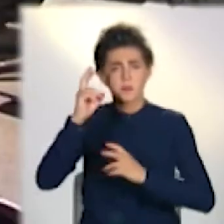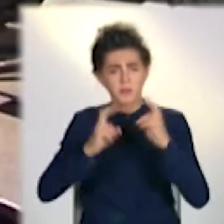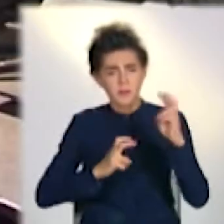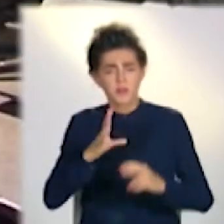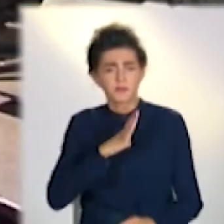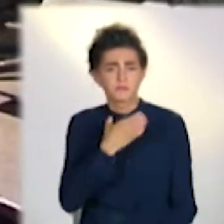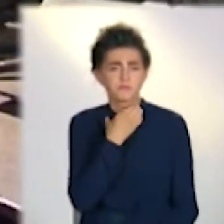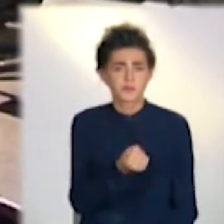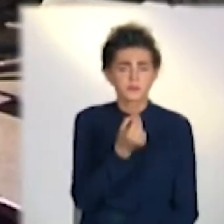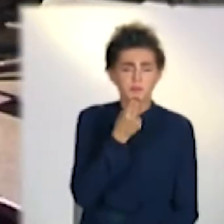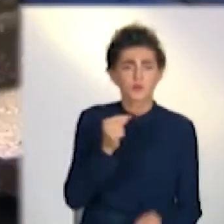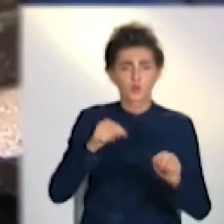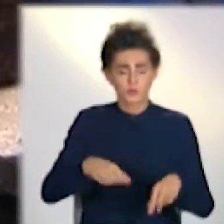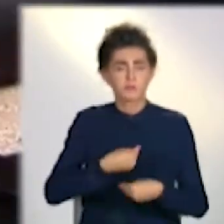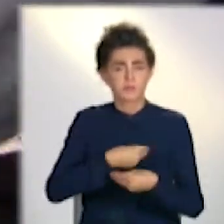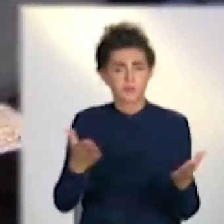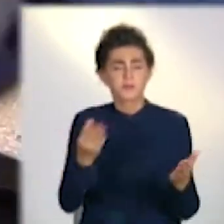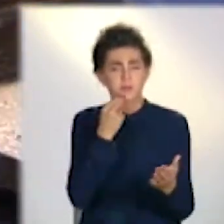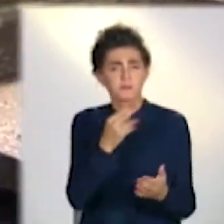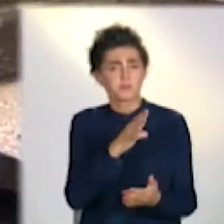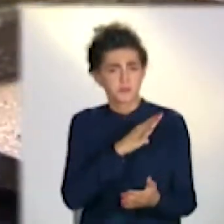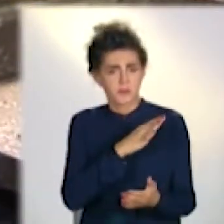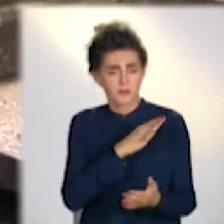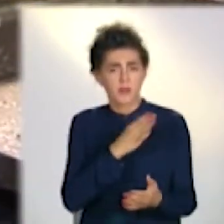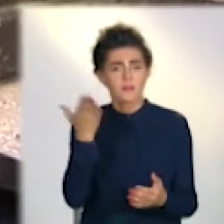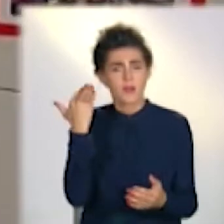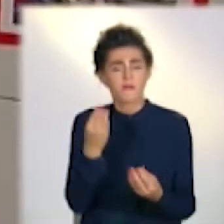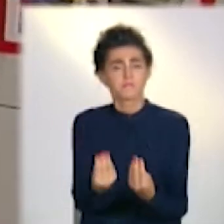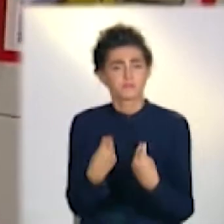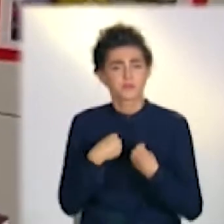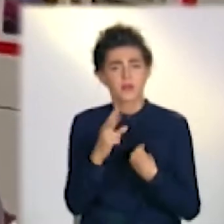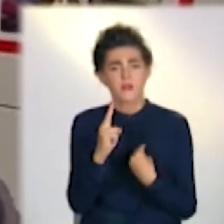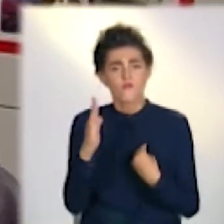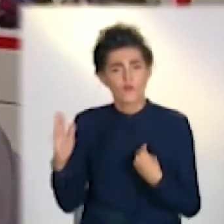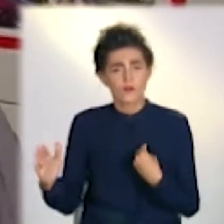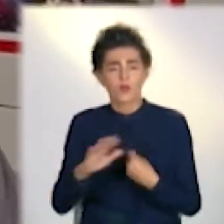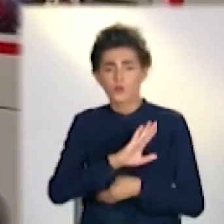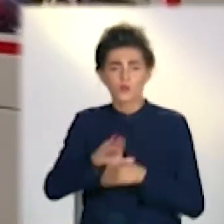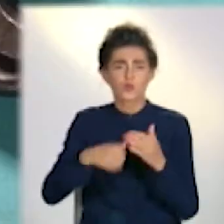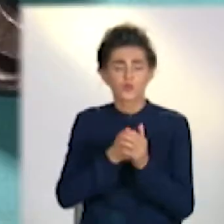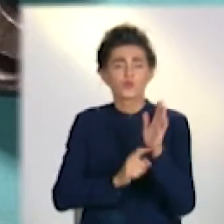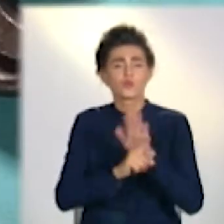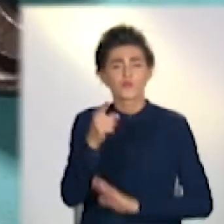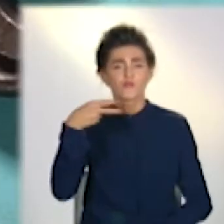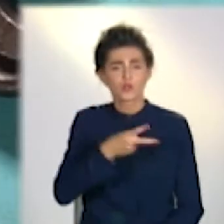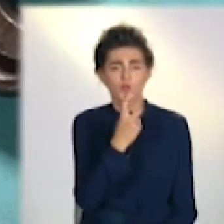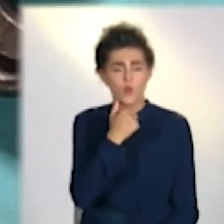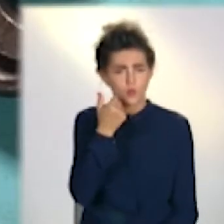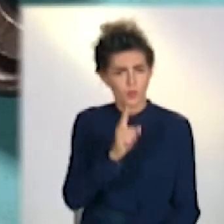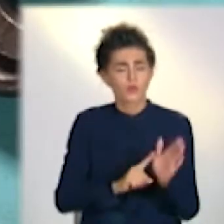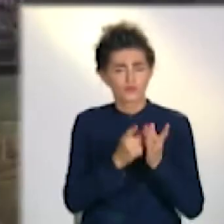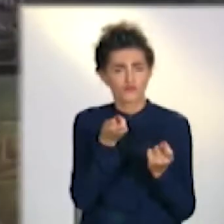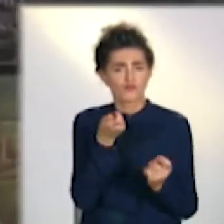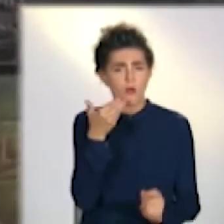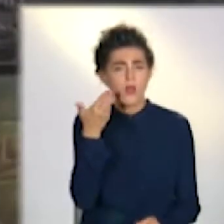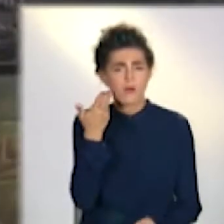був дефіцит, тут видавали продукти. Згодом Андрій отримав квартиру. Згадує, на початку 2000-х жити стало легше.